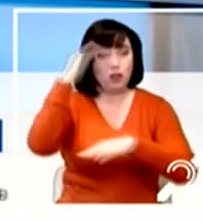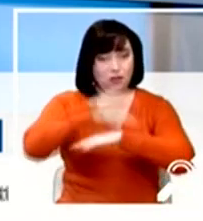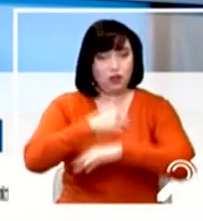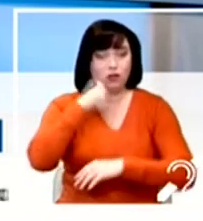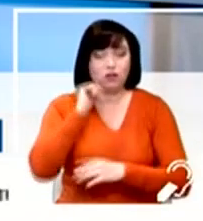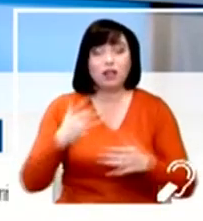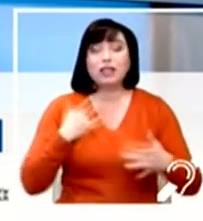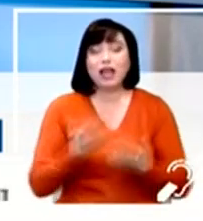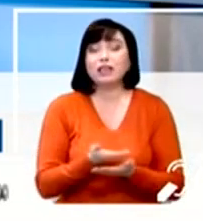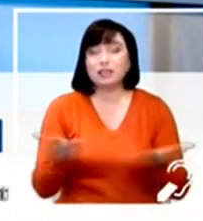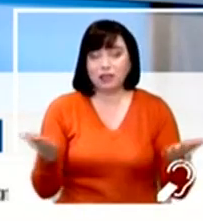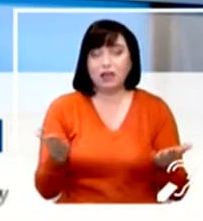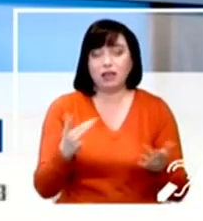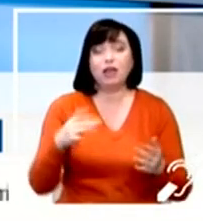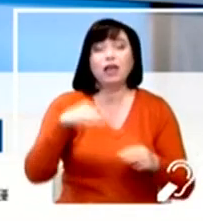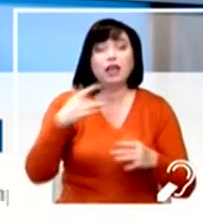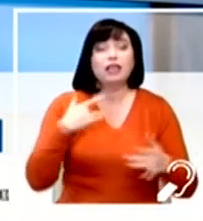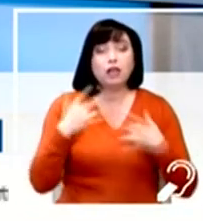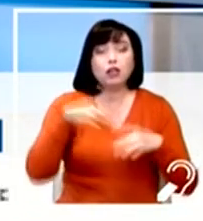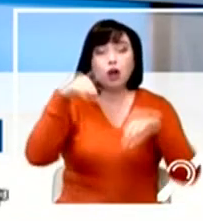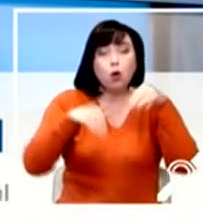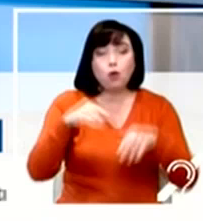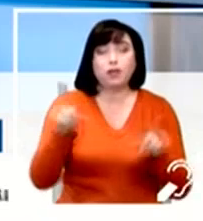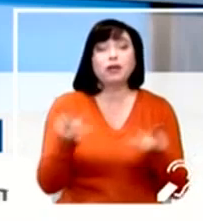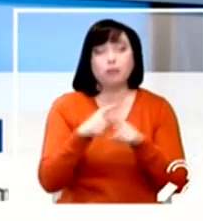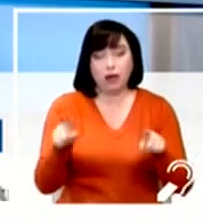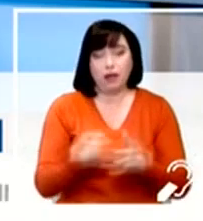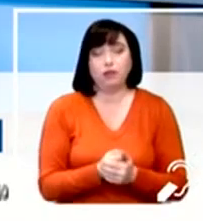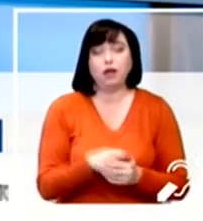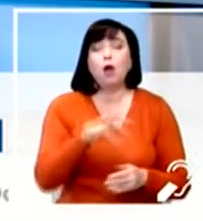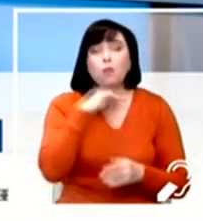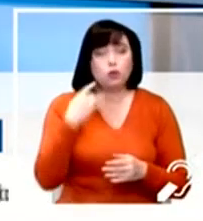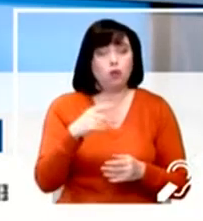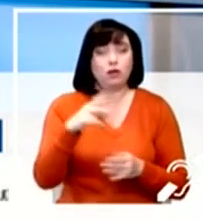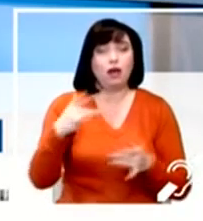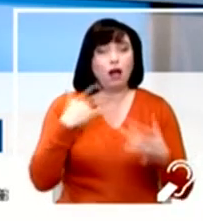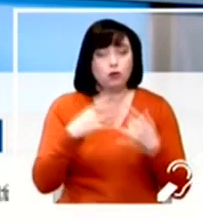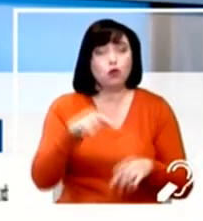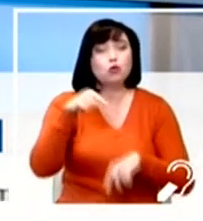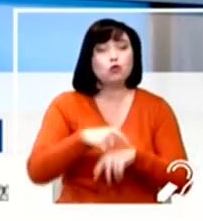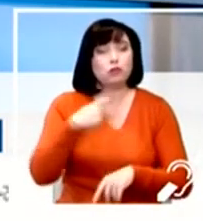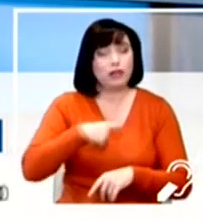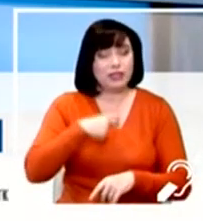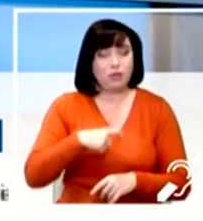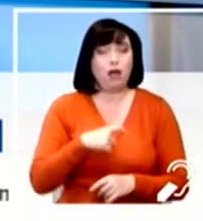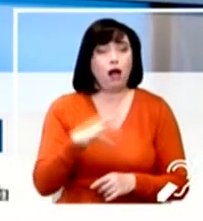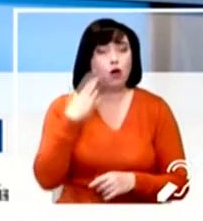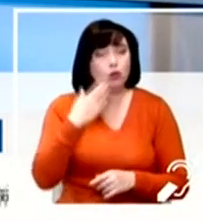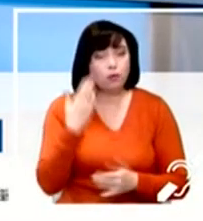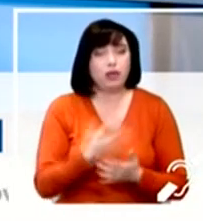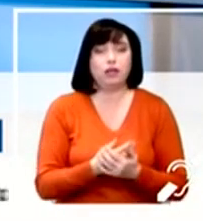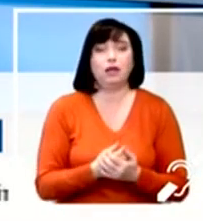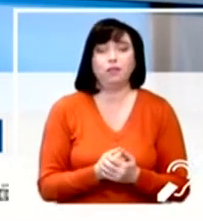pe scena Teatrului Național de Operă și Balet Maria Bieșu. Zeci de spectatori au simțit românești alături de formația Two Gents